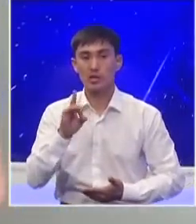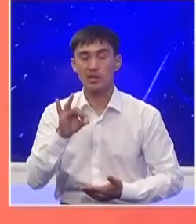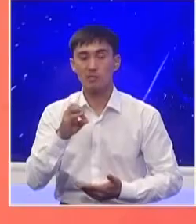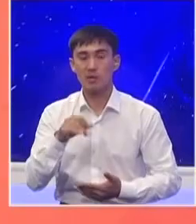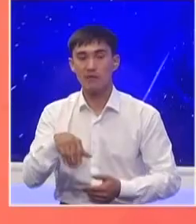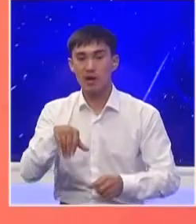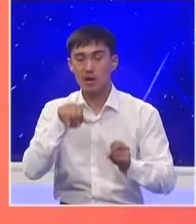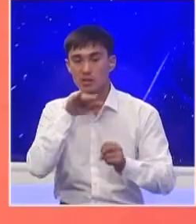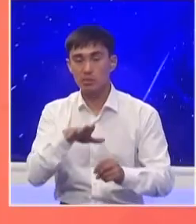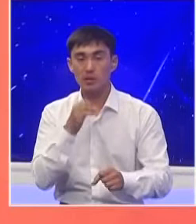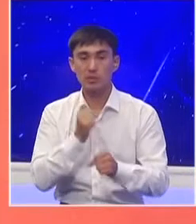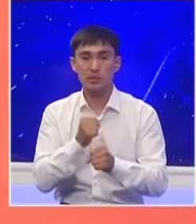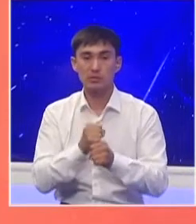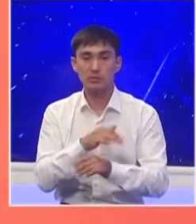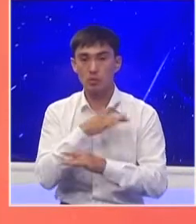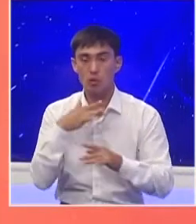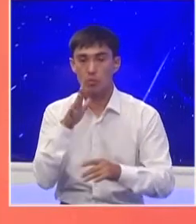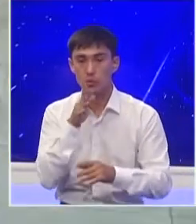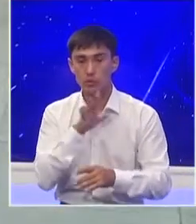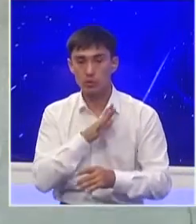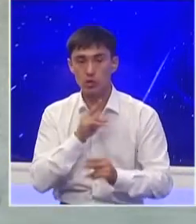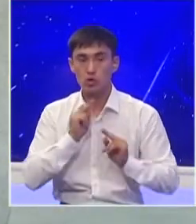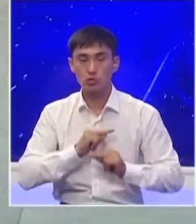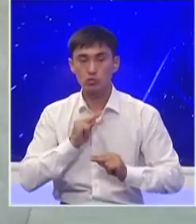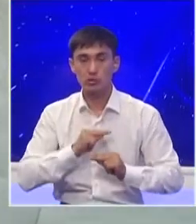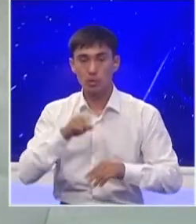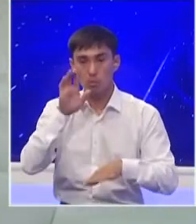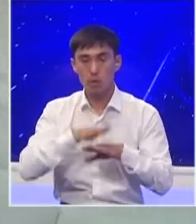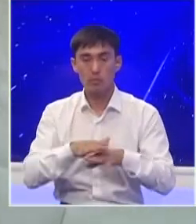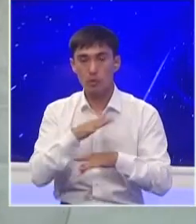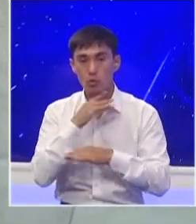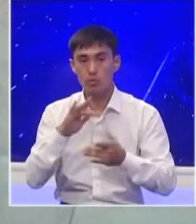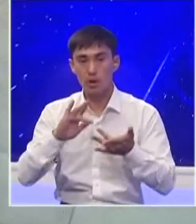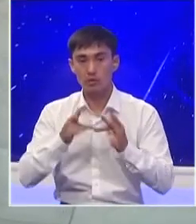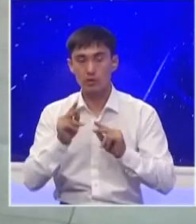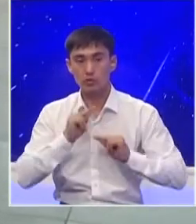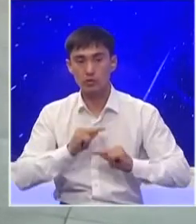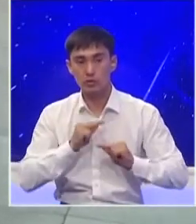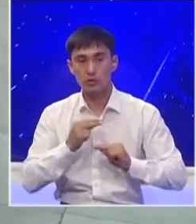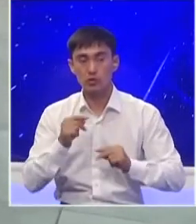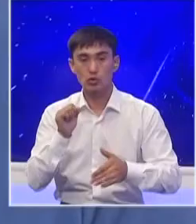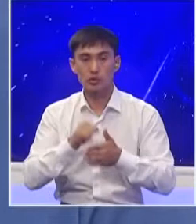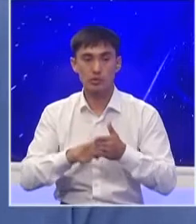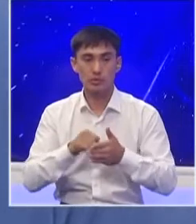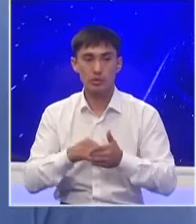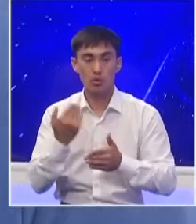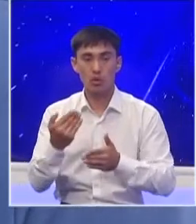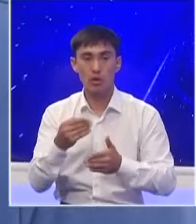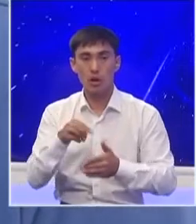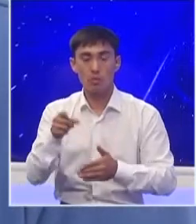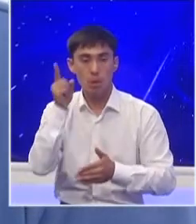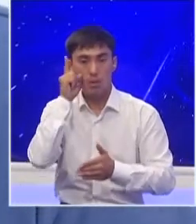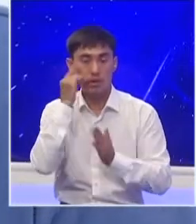Керімбаевтың кәсіпкерлікпен айналысқанына біраз болды. Ол жұмыс барысында банкпен көбіне қашықтан жұмыс істейді. Сол себепті де ол